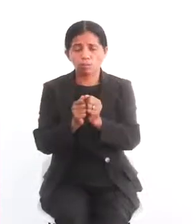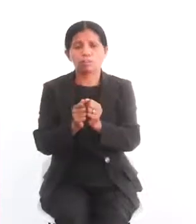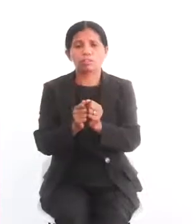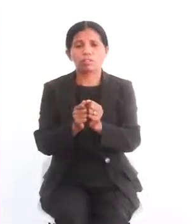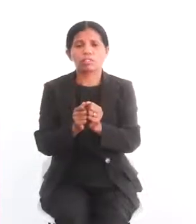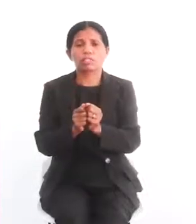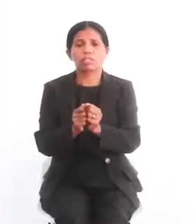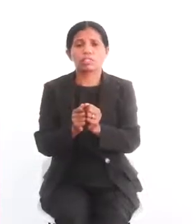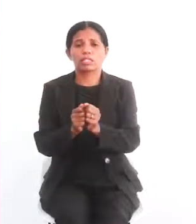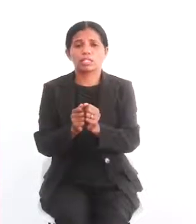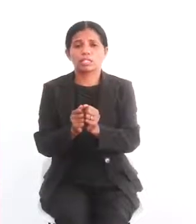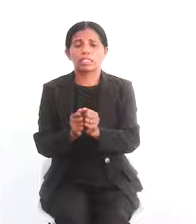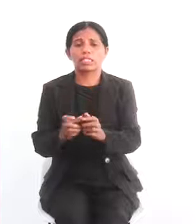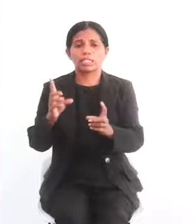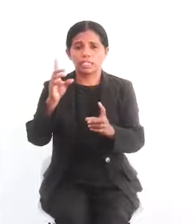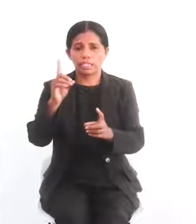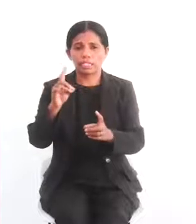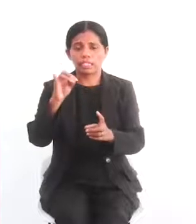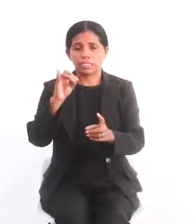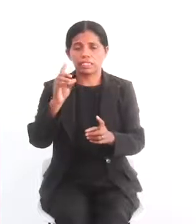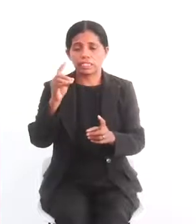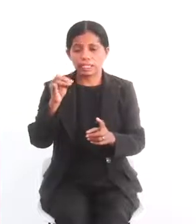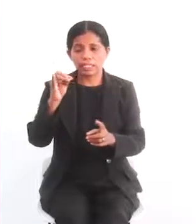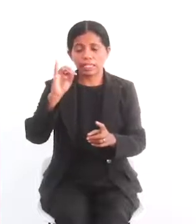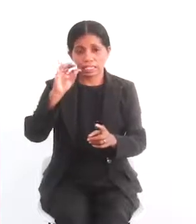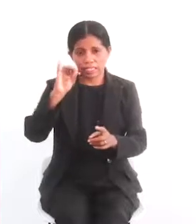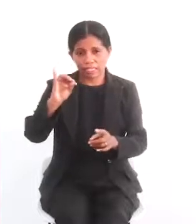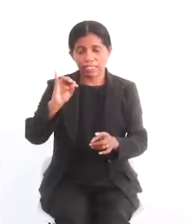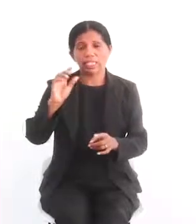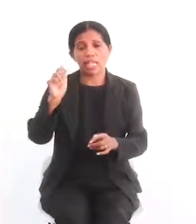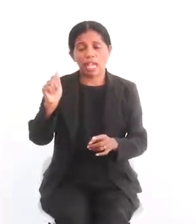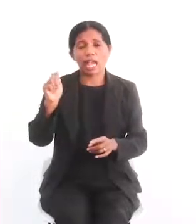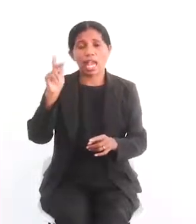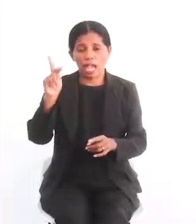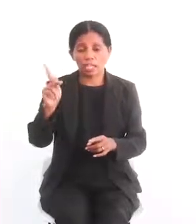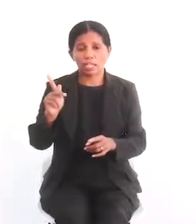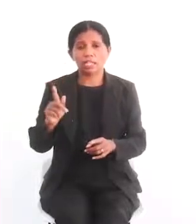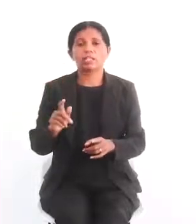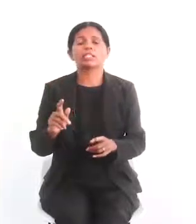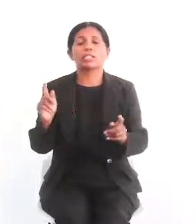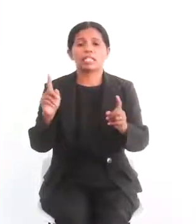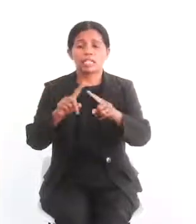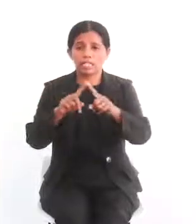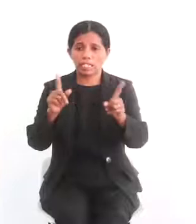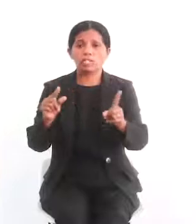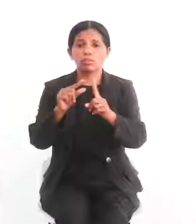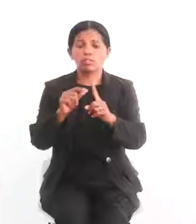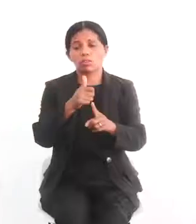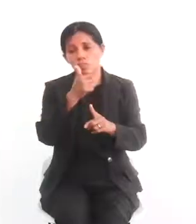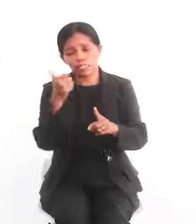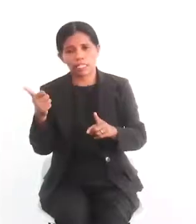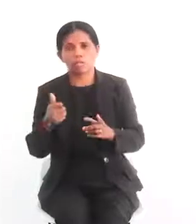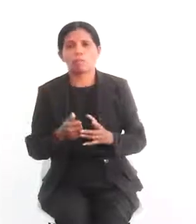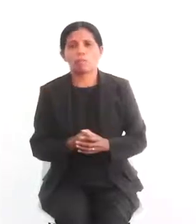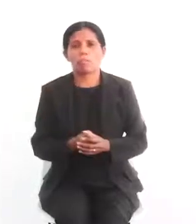bain hira tau di iha oin, lia fuan sai di diak, no ni nia signifikadu oin selu. Alin